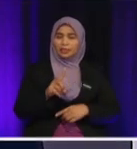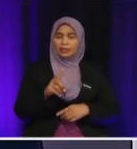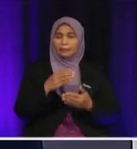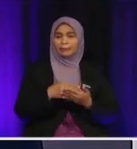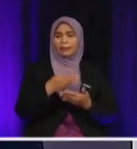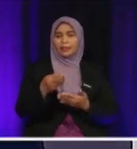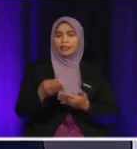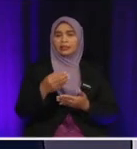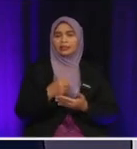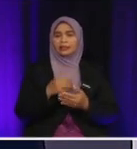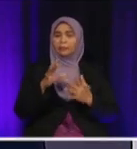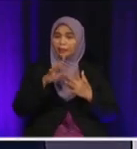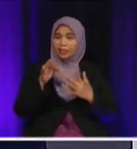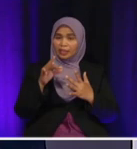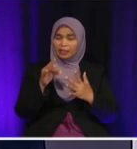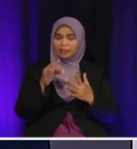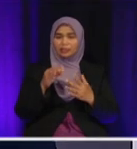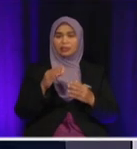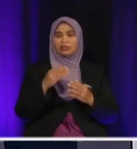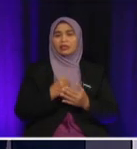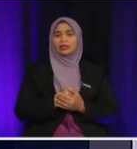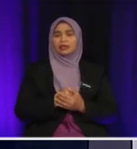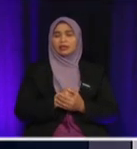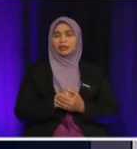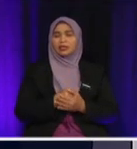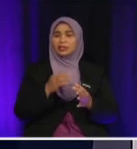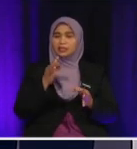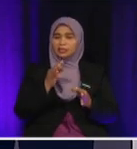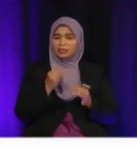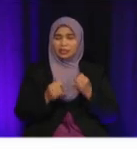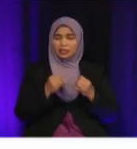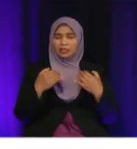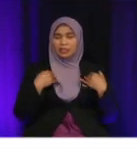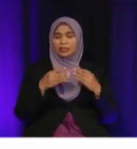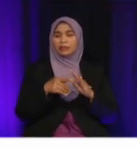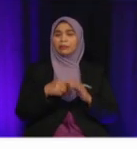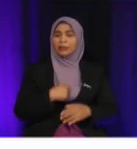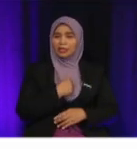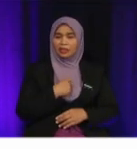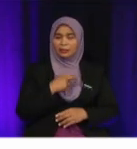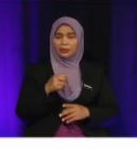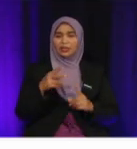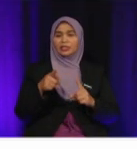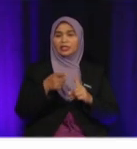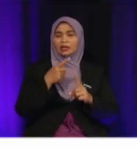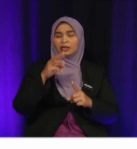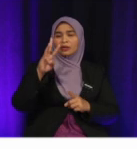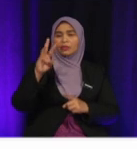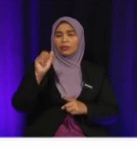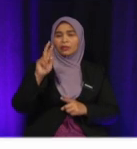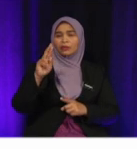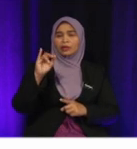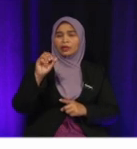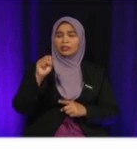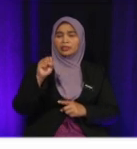memberikan pilihan atau pengecualian sekiranya jika ada pengampunan daripada waris mangsa. Dia kata tak apalah, saya tidak